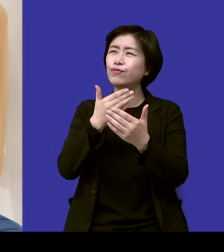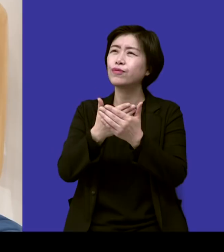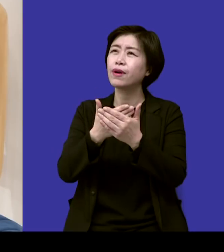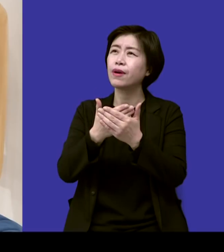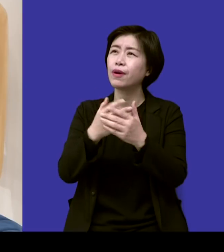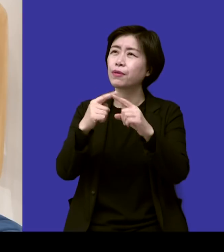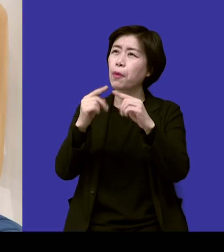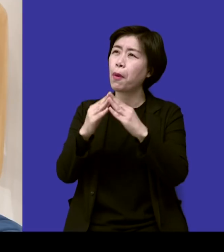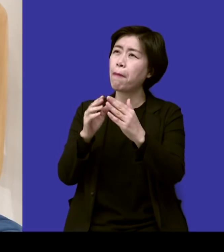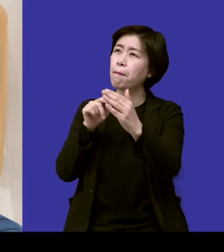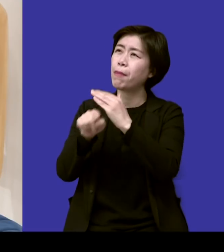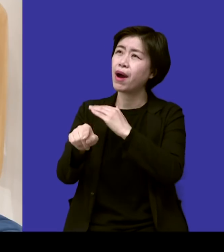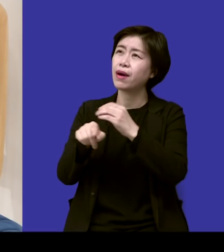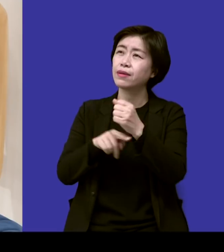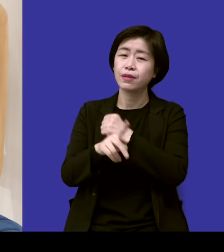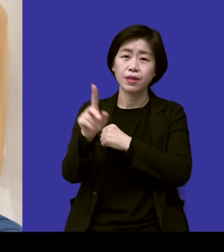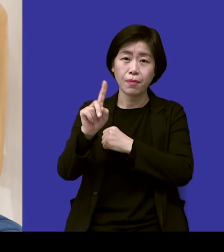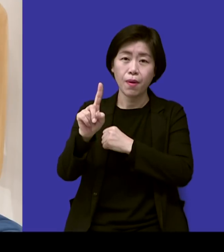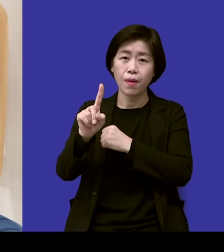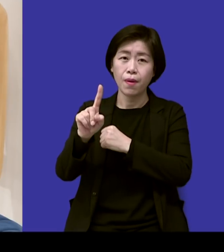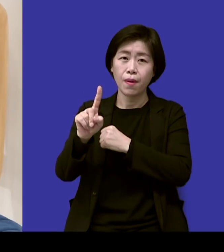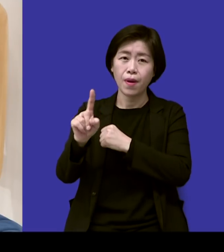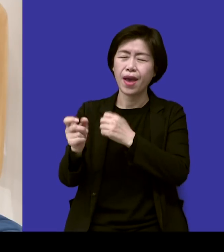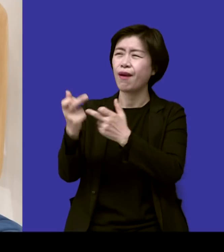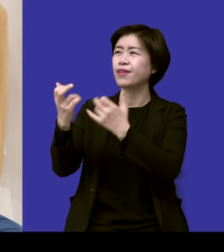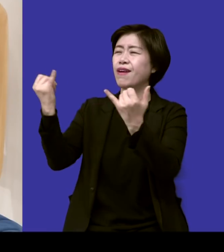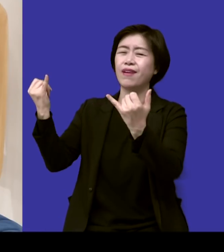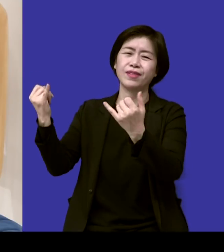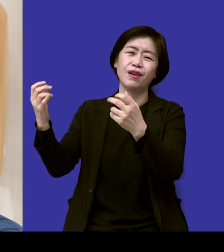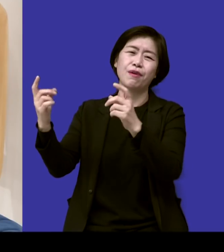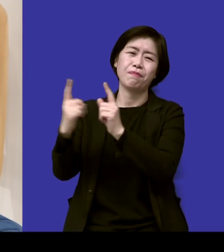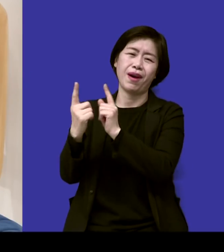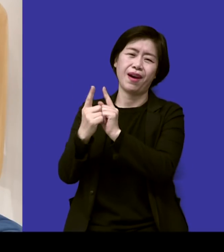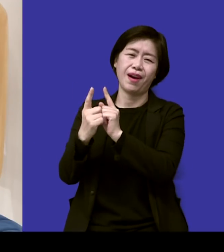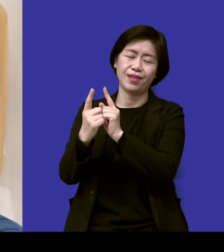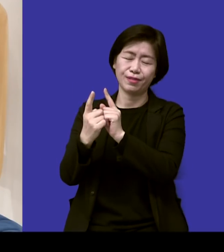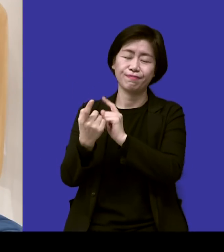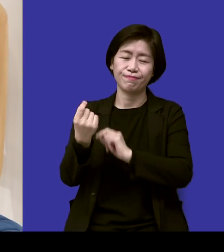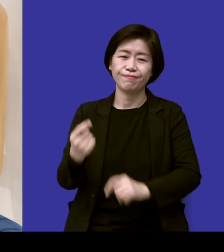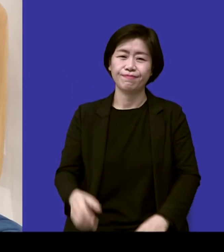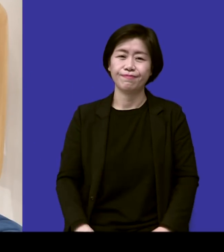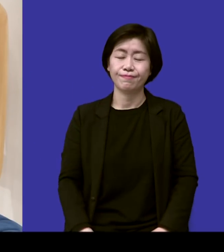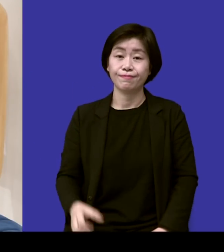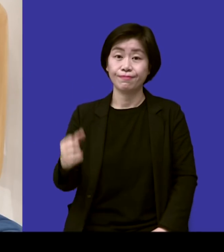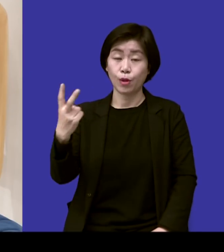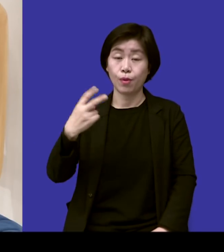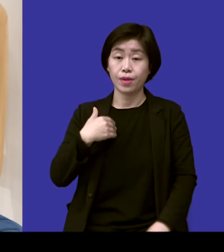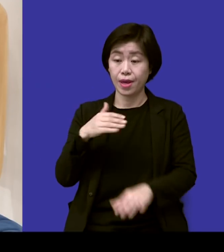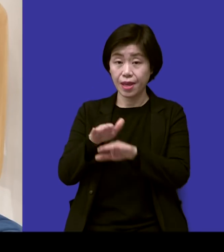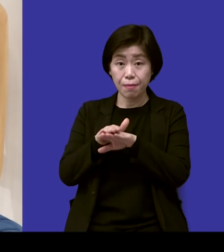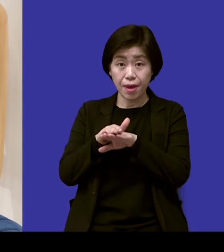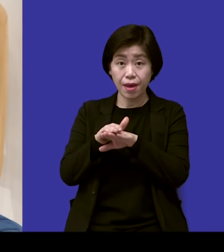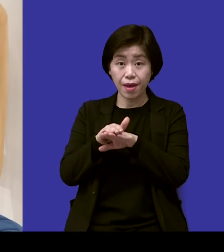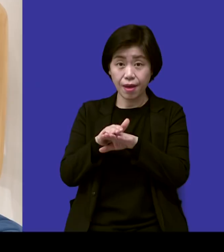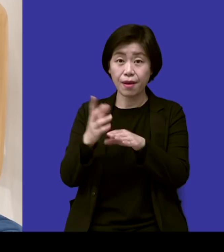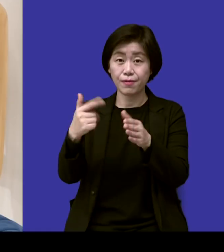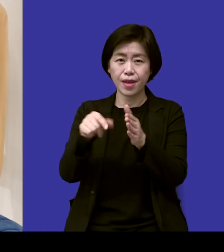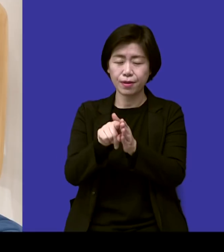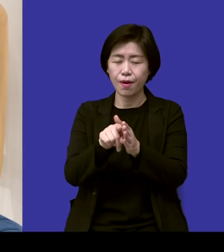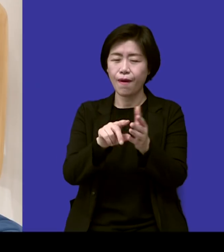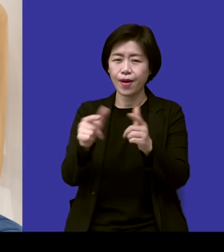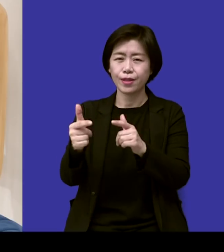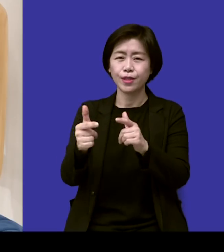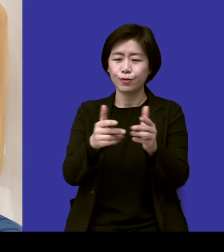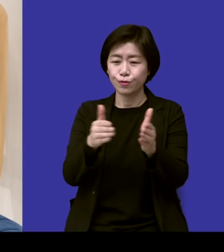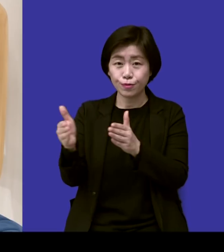보면서 찬양을 또 그때 했었거든요. 제가 네. 싱어를 섬겼으니까 더 네. 싱어 같이 쓰는 형 누나들과 대화도 네. 나누고